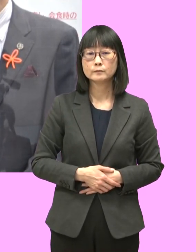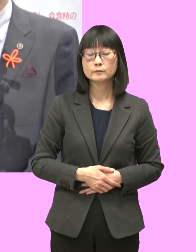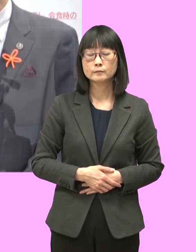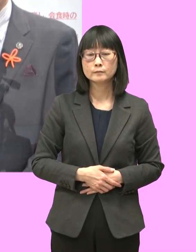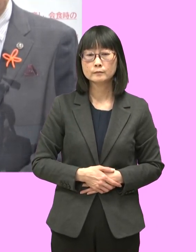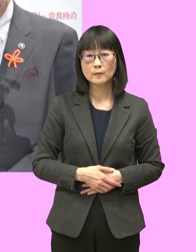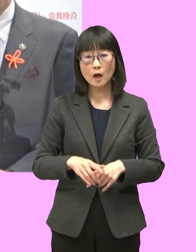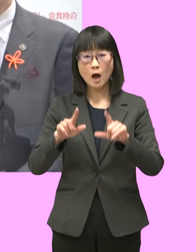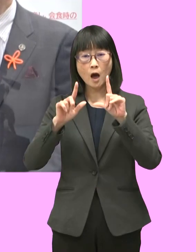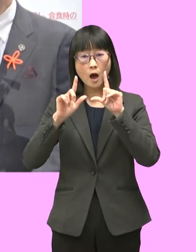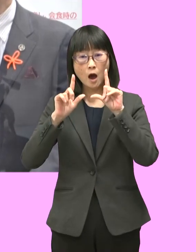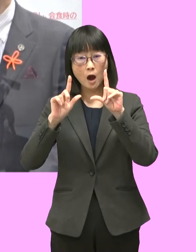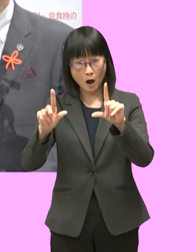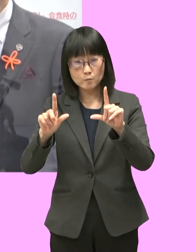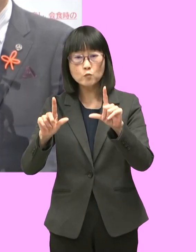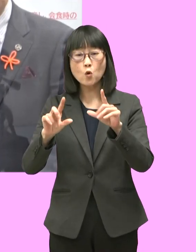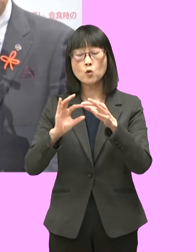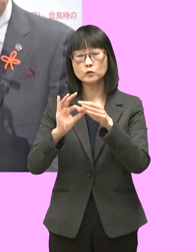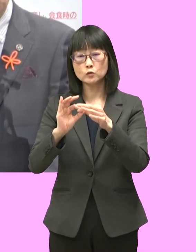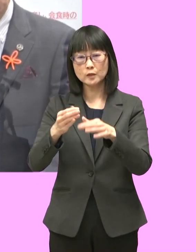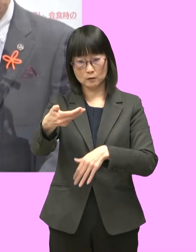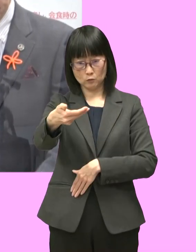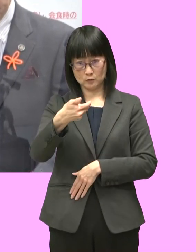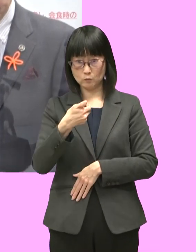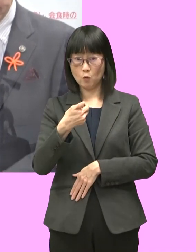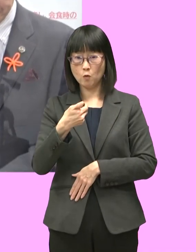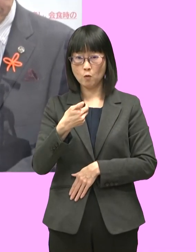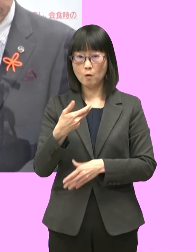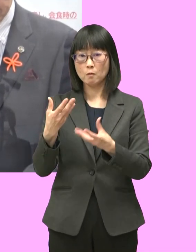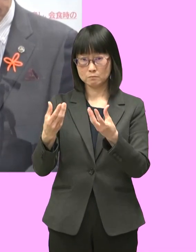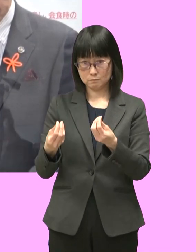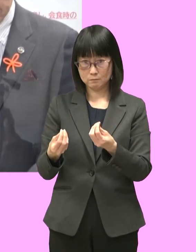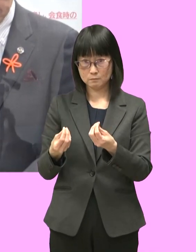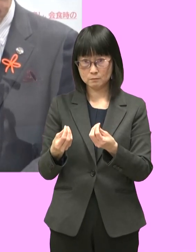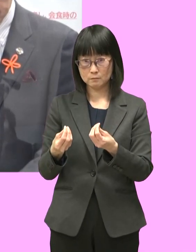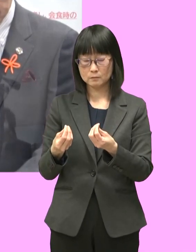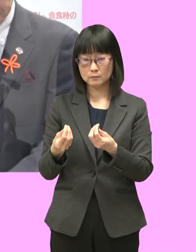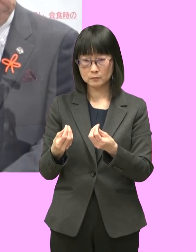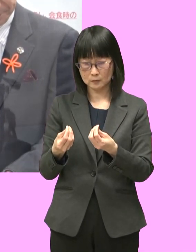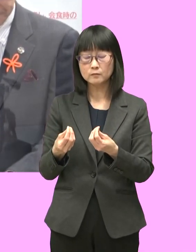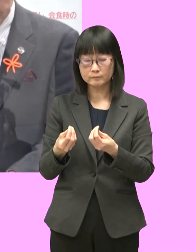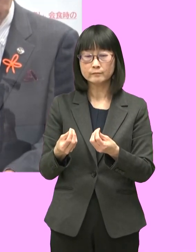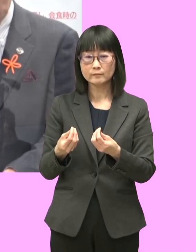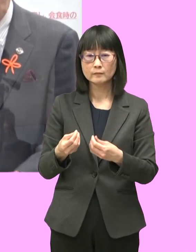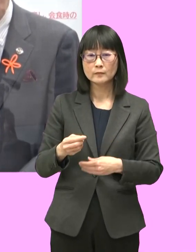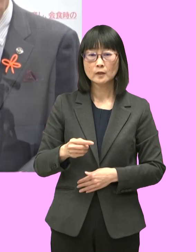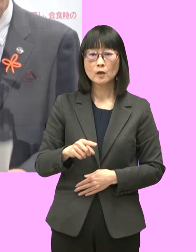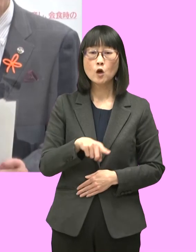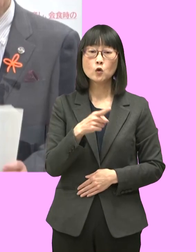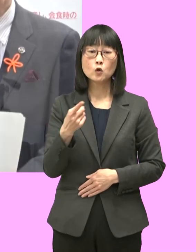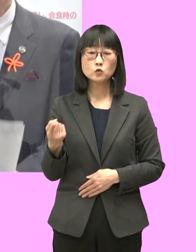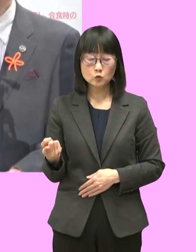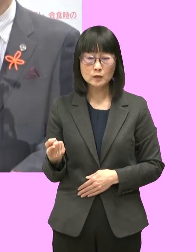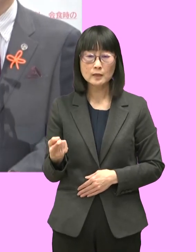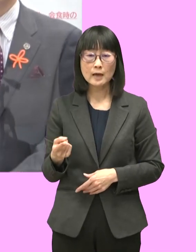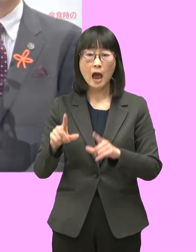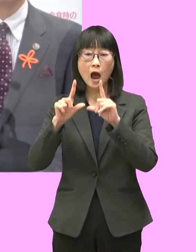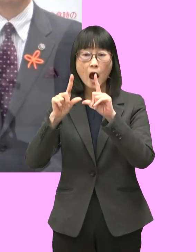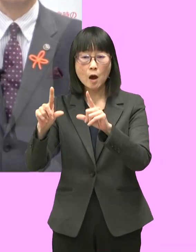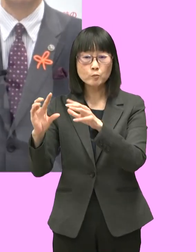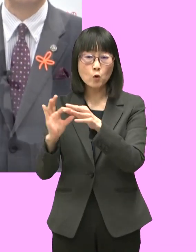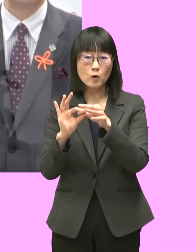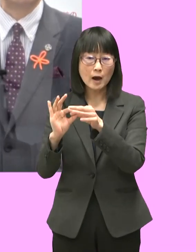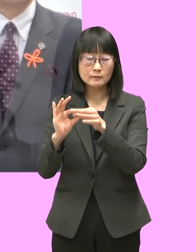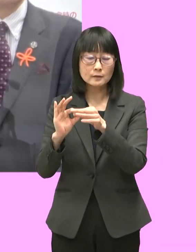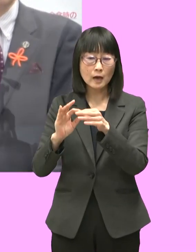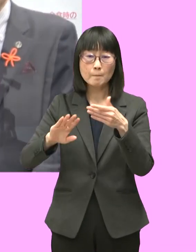発表事項についてはよろしいでしょうか。はい、それではその他の本に移ります。発表事項以外で皆様から